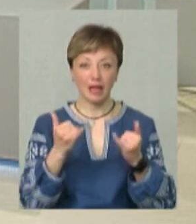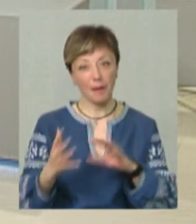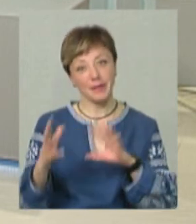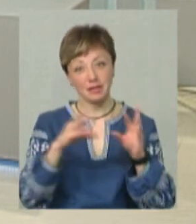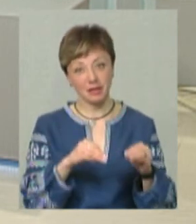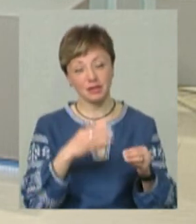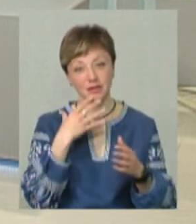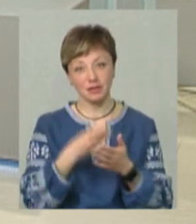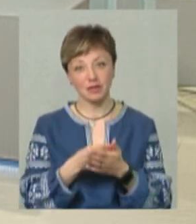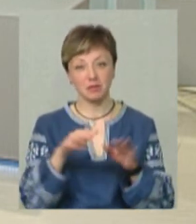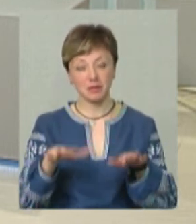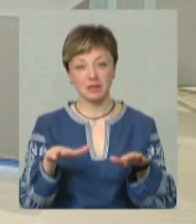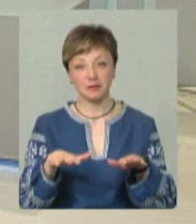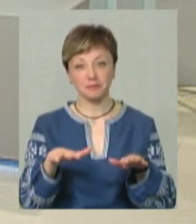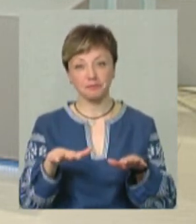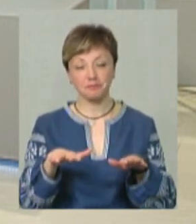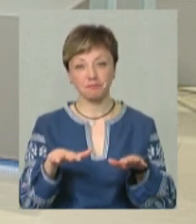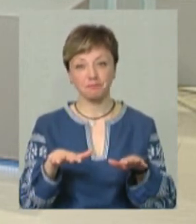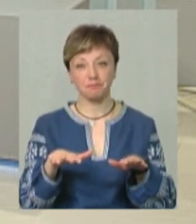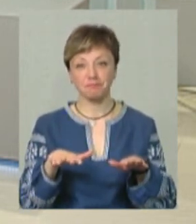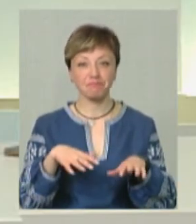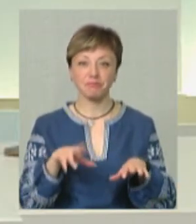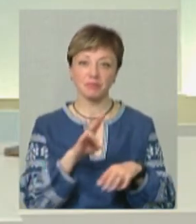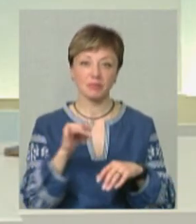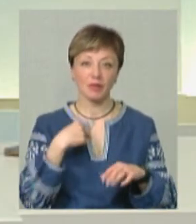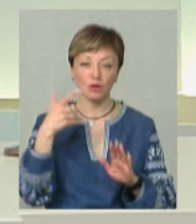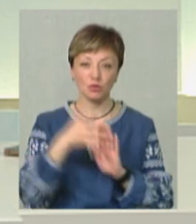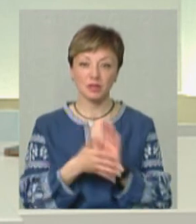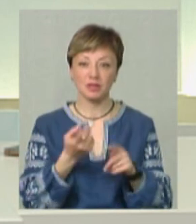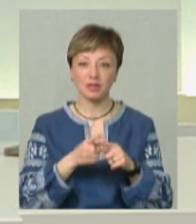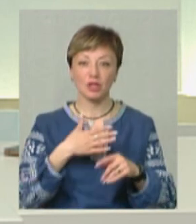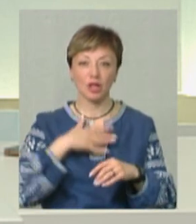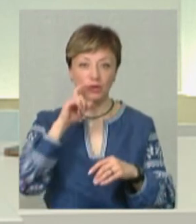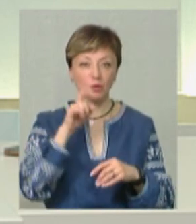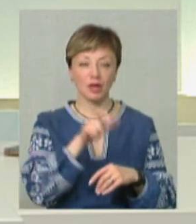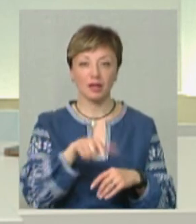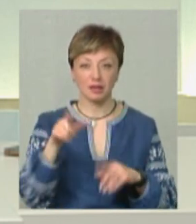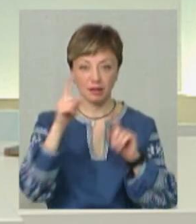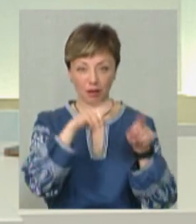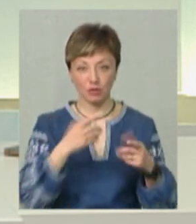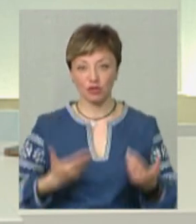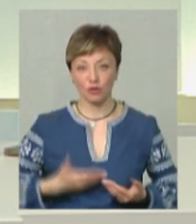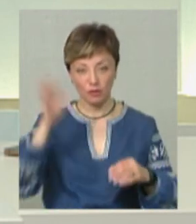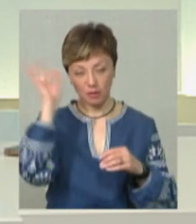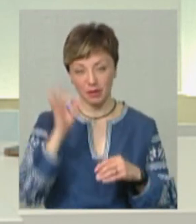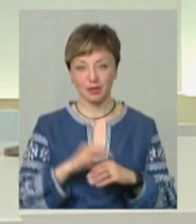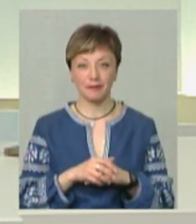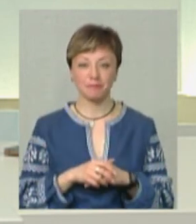чи для німців? Ні, я розумію, що це наші українки, які там живуть,